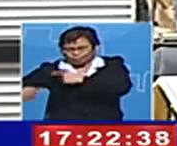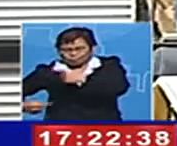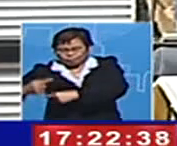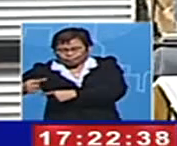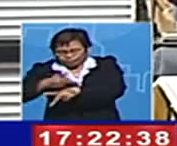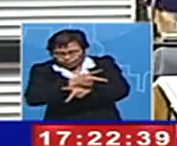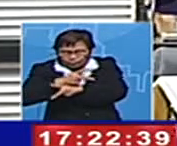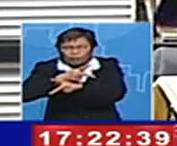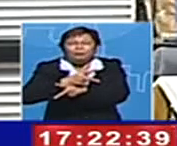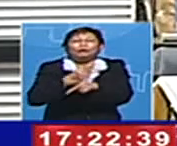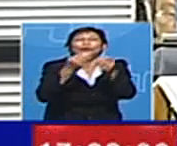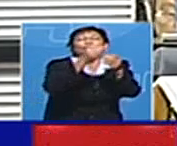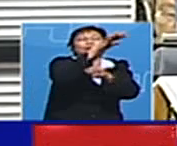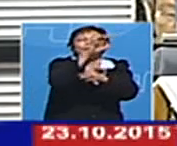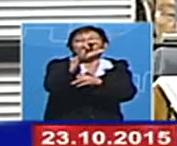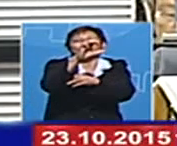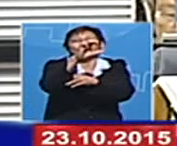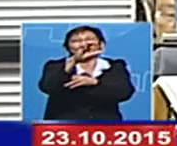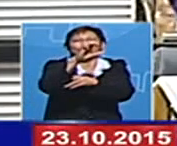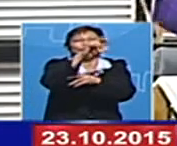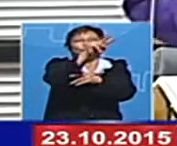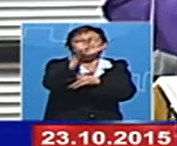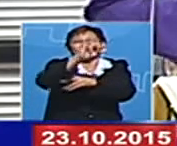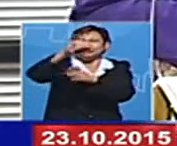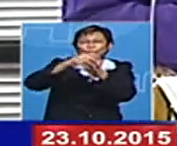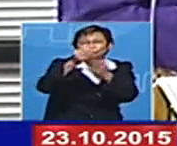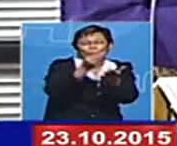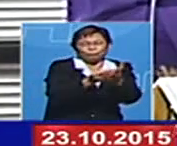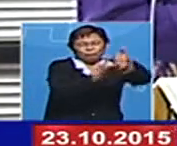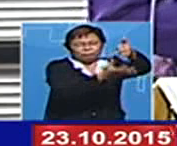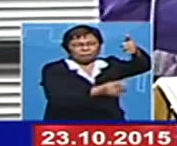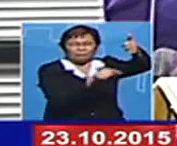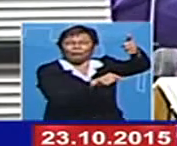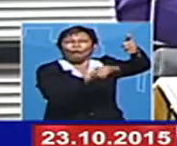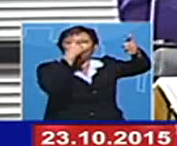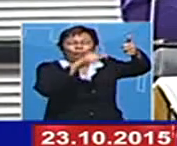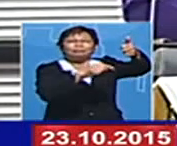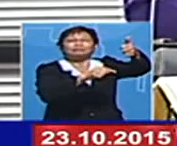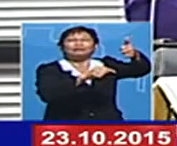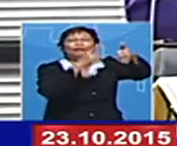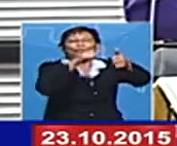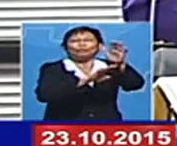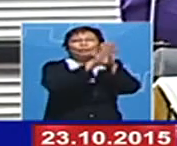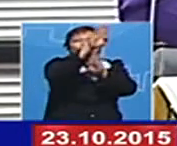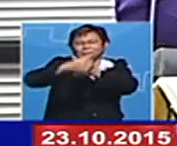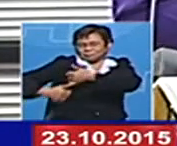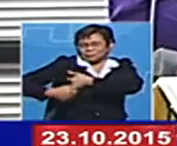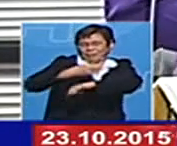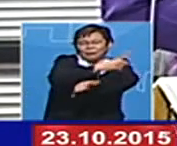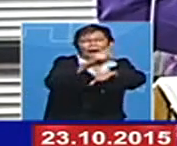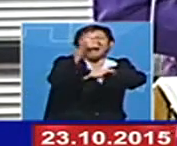reconnaissance sejumlah r23 juta pula diperuntukkan untuk pembangunan kem tentera darat